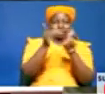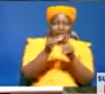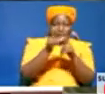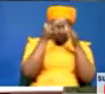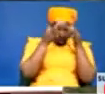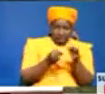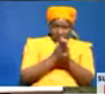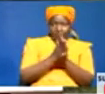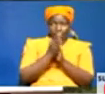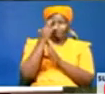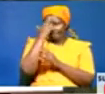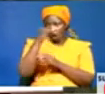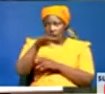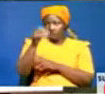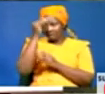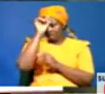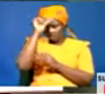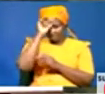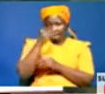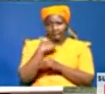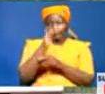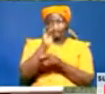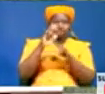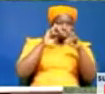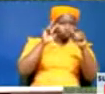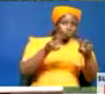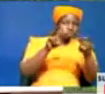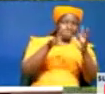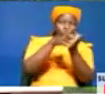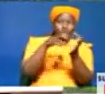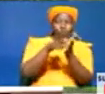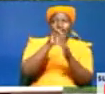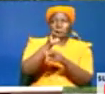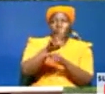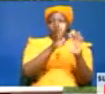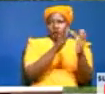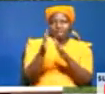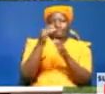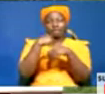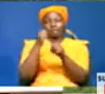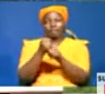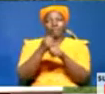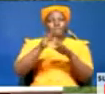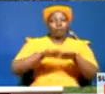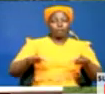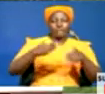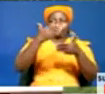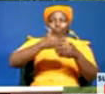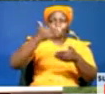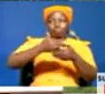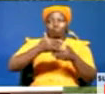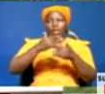ya Narok imeagizwa kadiria hali ilivyo katika msitu wa Maasai Mau na kuweka vikingi na mipaka ya kudumu kuhusiana na msitu